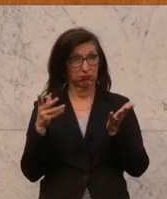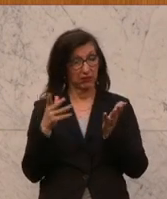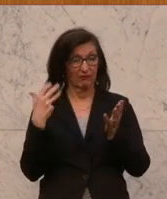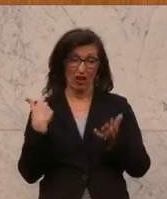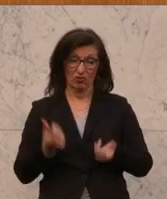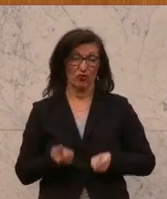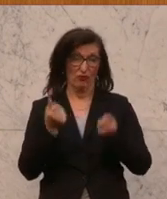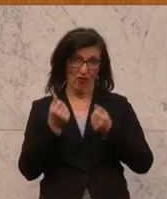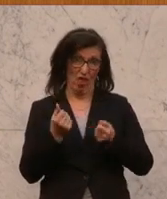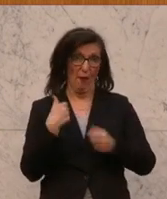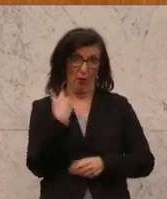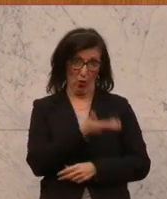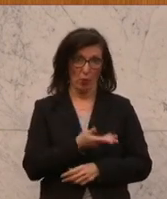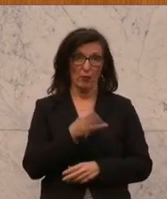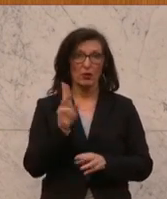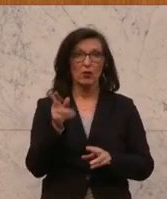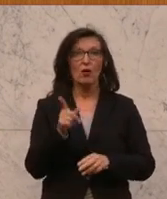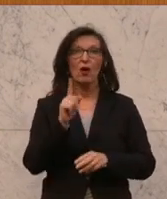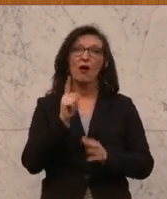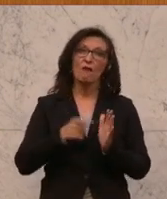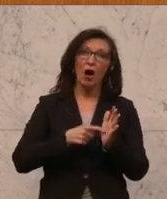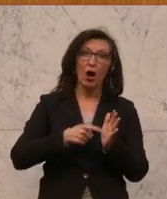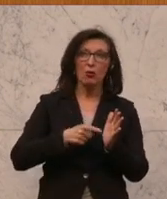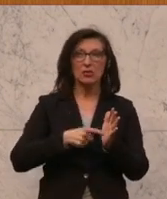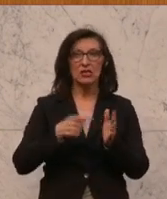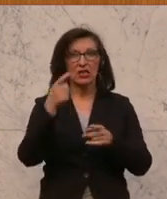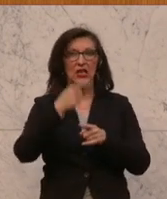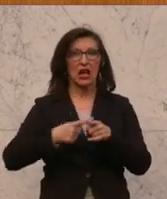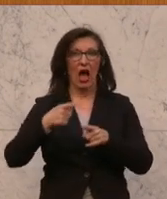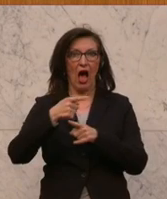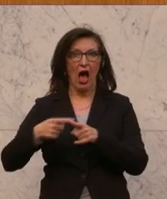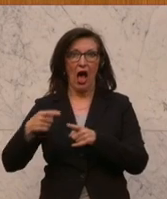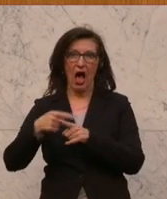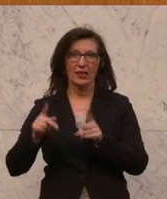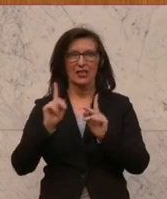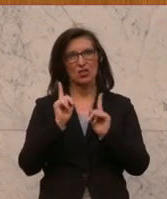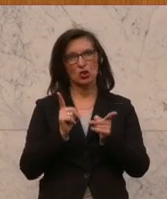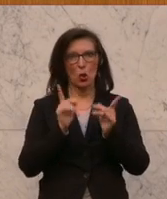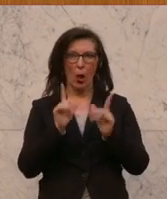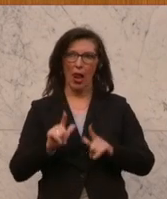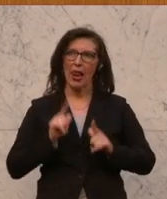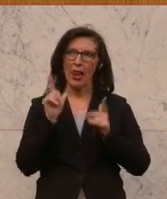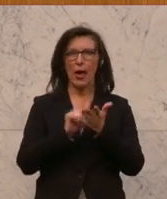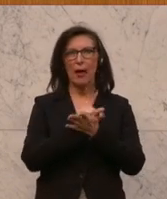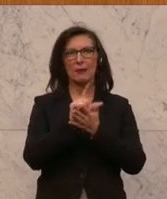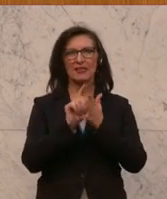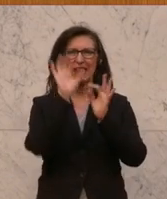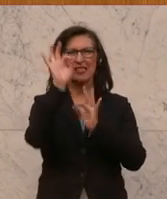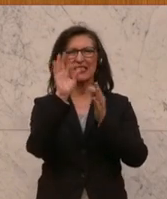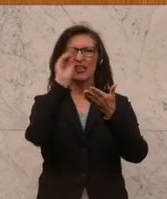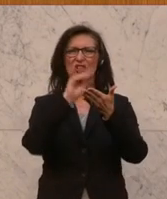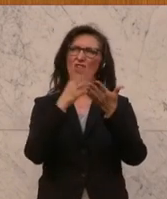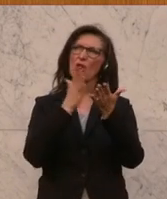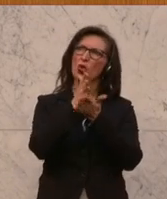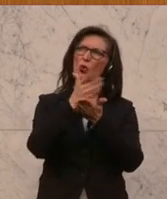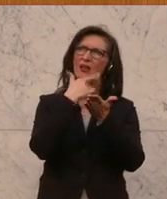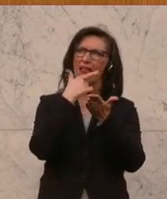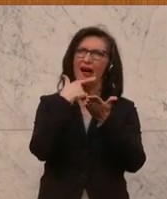wenn die Abzahlung der Kreditraten innerhalb des statistischen Lebenszeitraumes auch möglich war.